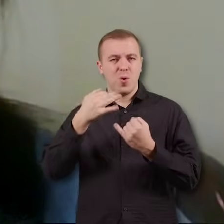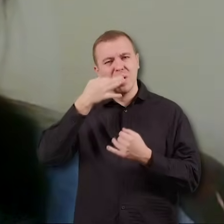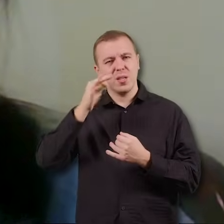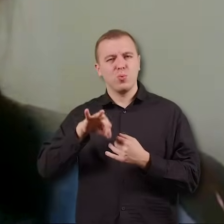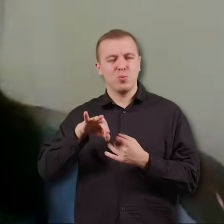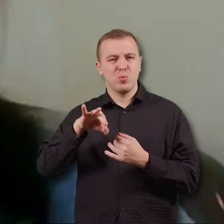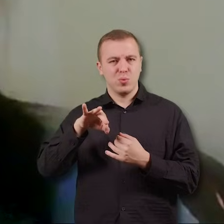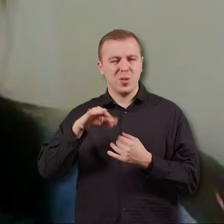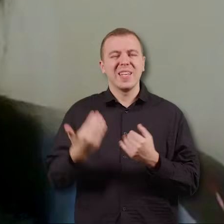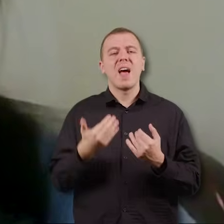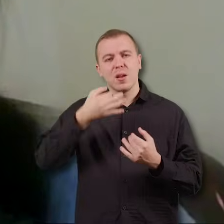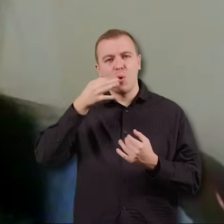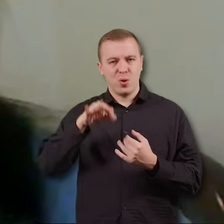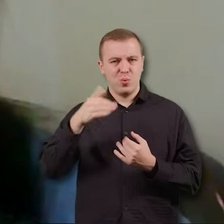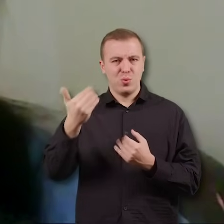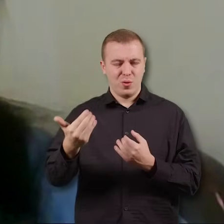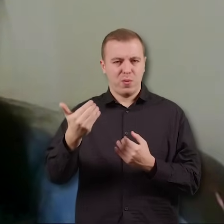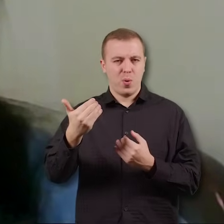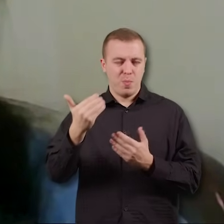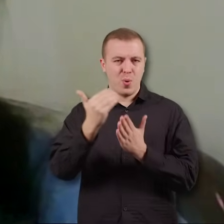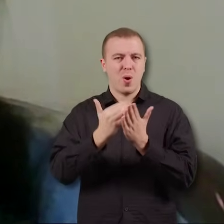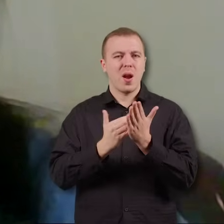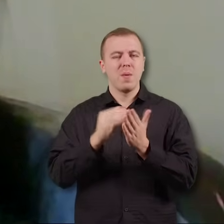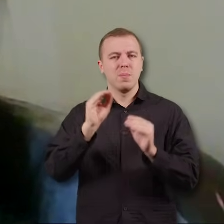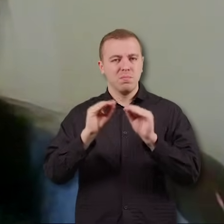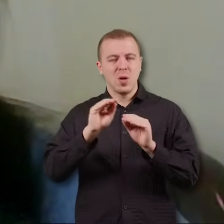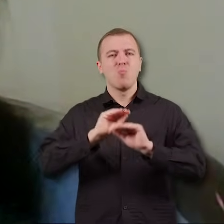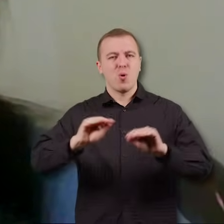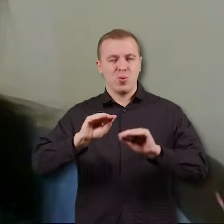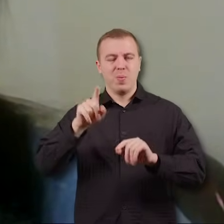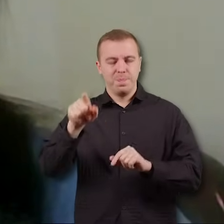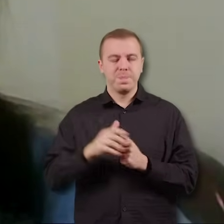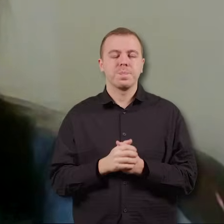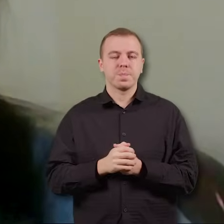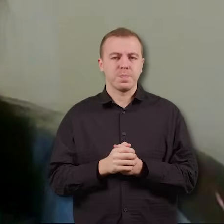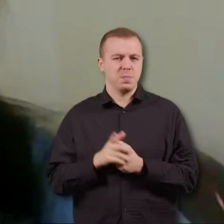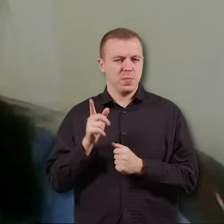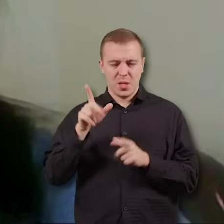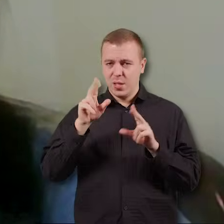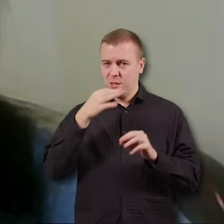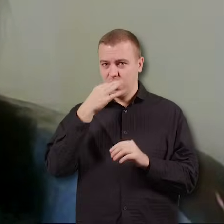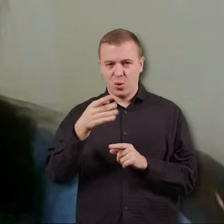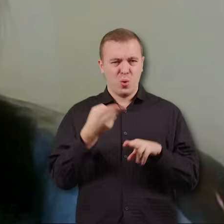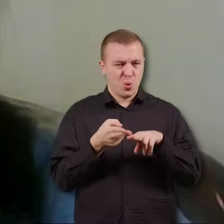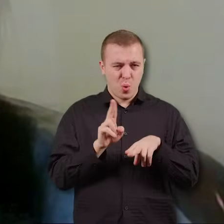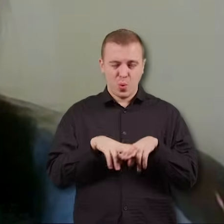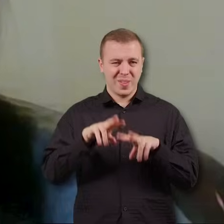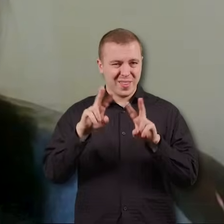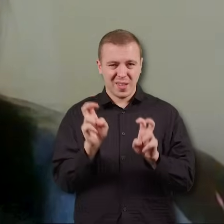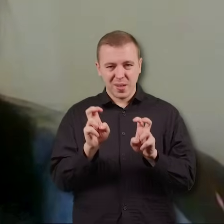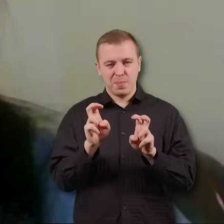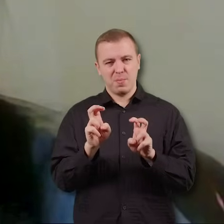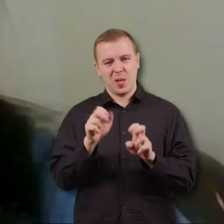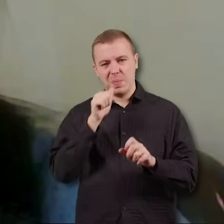įgūdžių, gyvenimo įgūdžių programos mokytoja. Tai tikrai patikino, kad šitų tokių